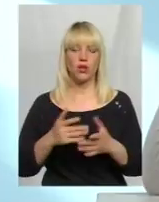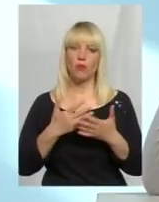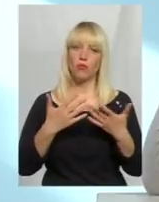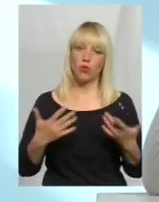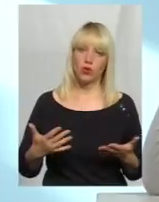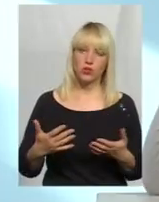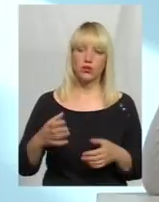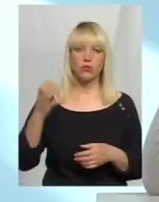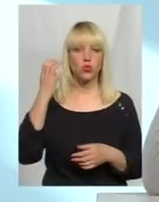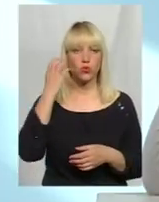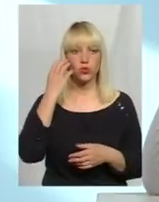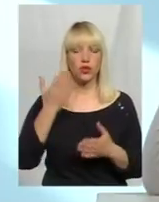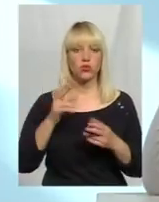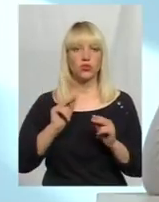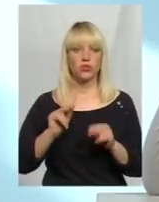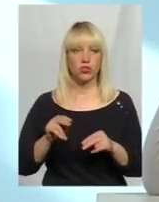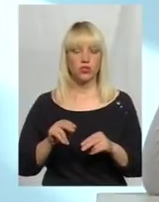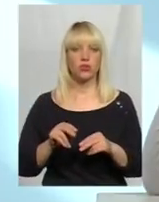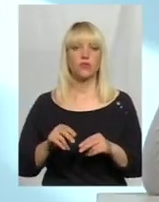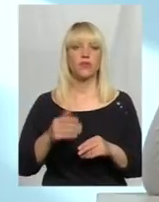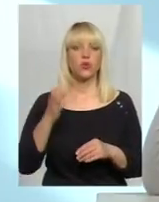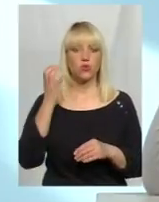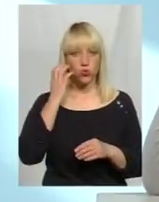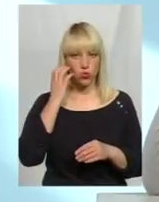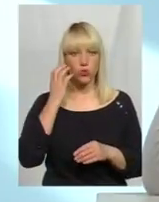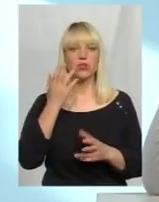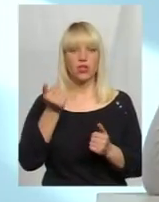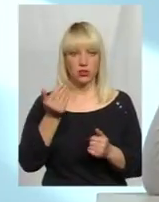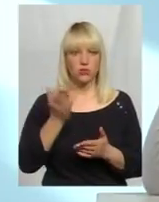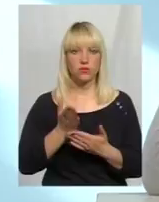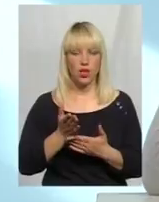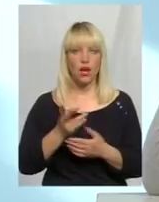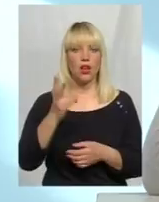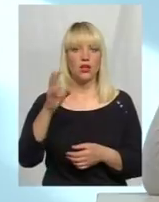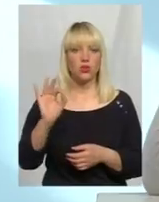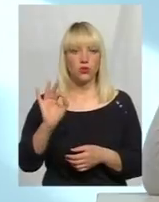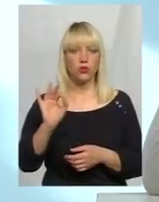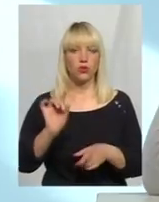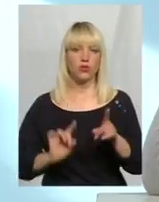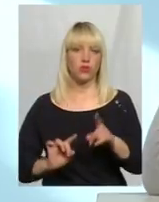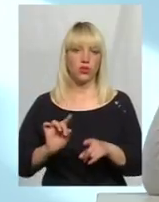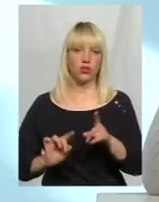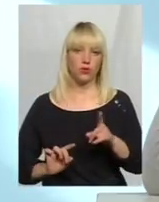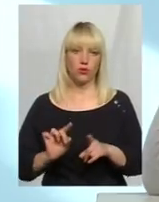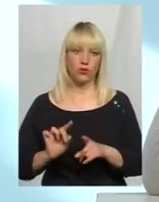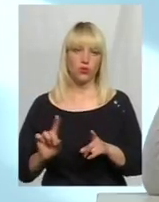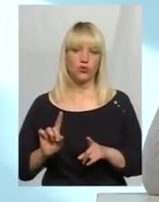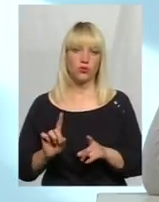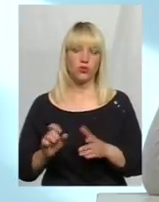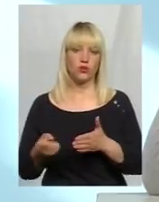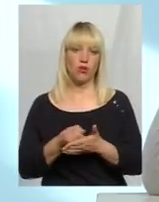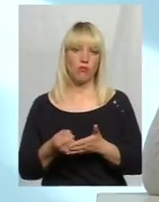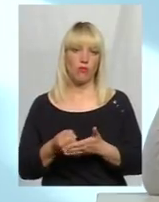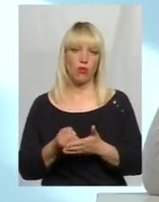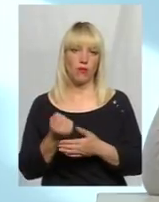по-різному. Слухати, якщо чесно, відверто, слухати слухають. Але дуже рідко щось